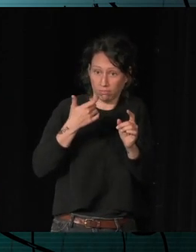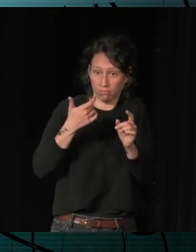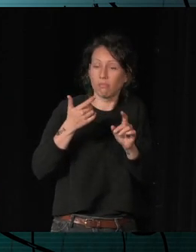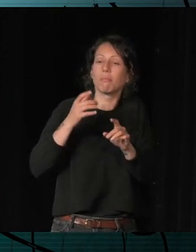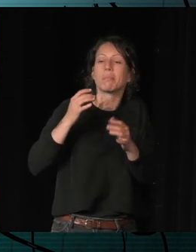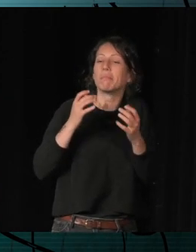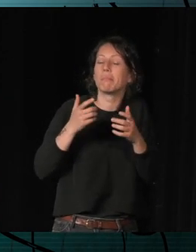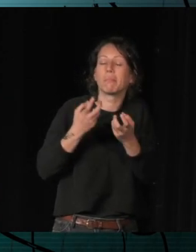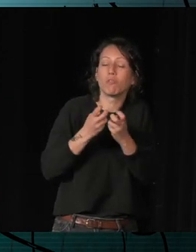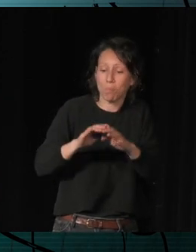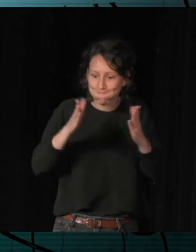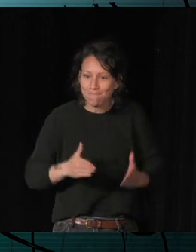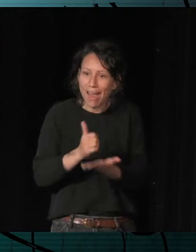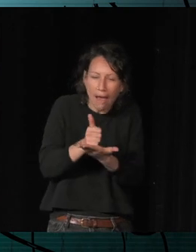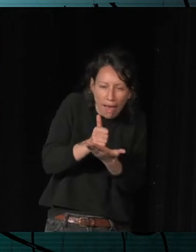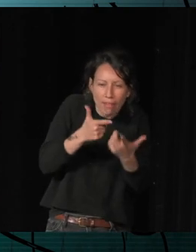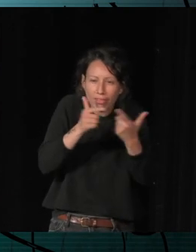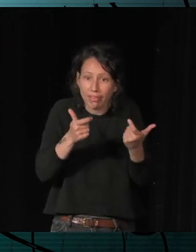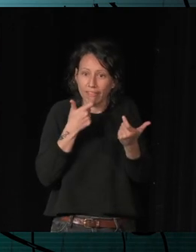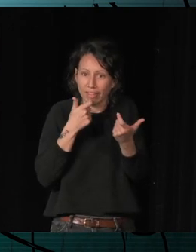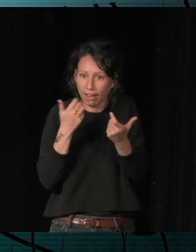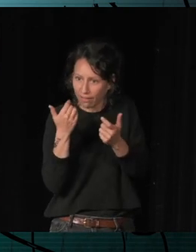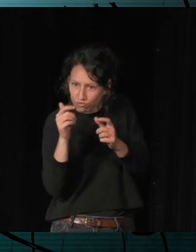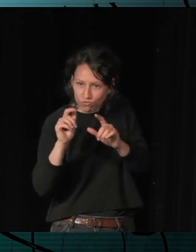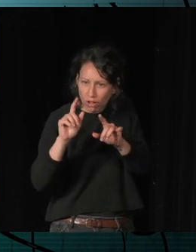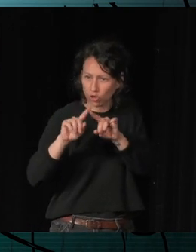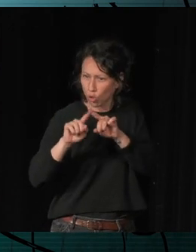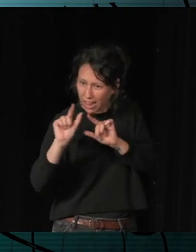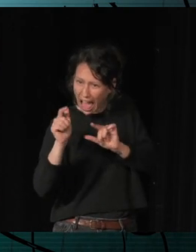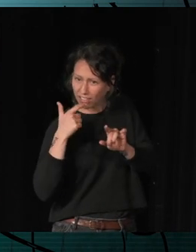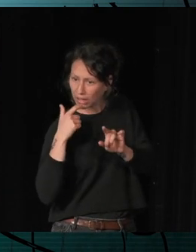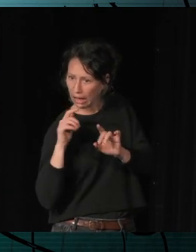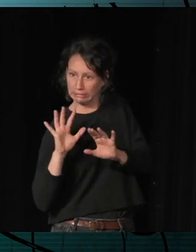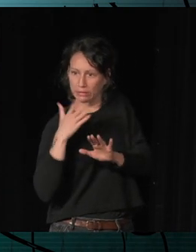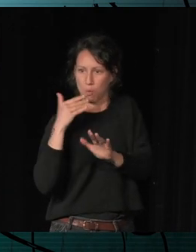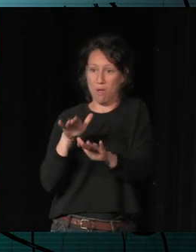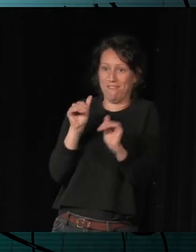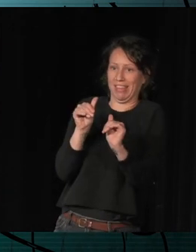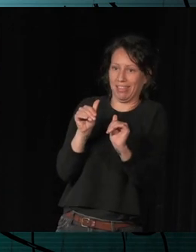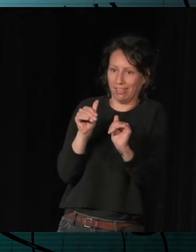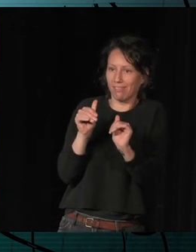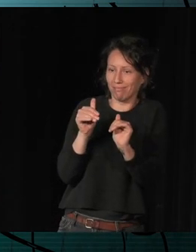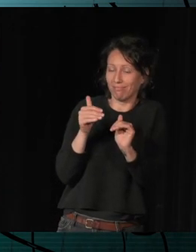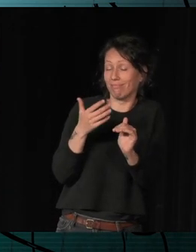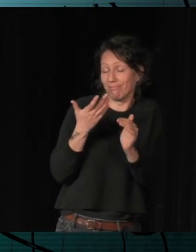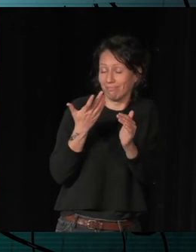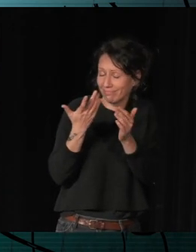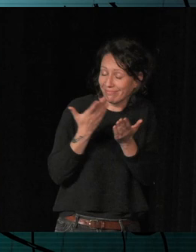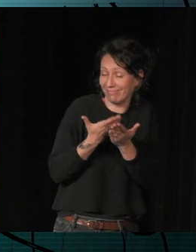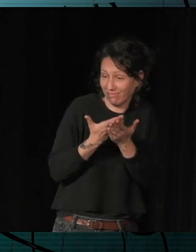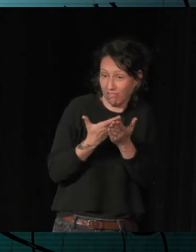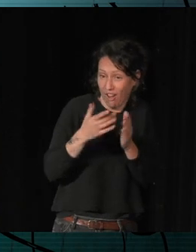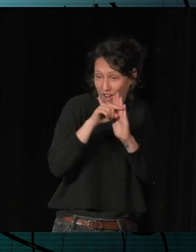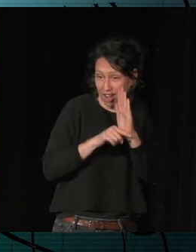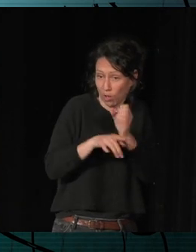l'éviter et voilà ça c'était la règle de base il doit y avoir une règle à l'époque maintenant il y en a tellement c'est très contraignant et donc là je me suis dit